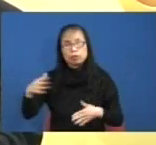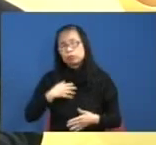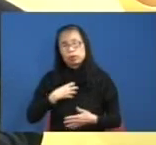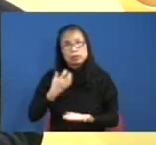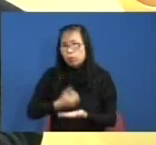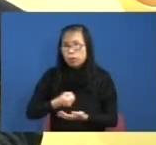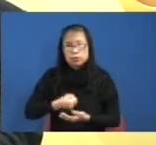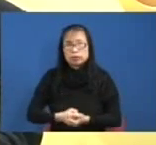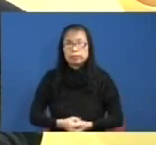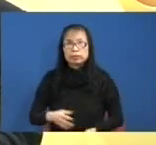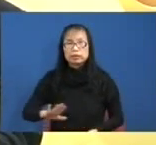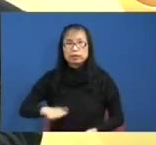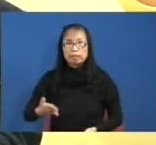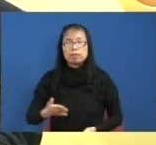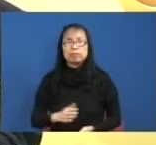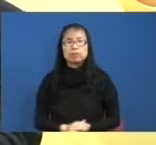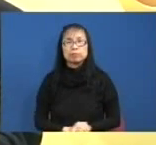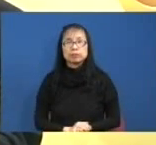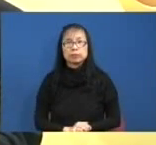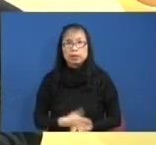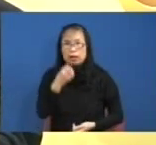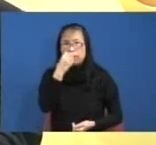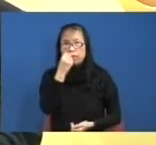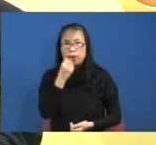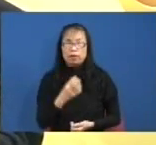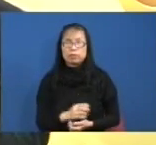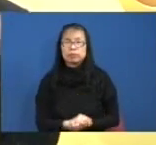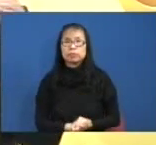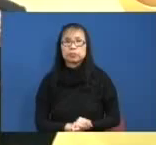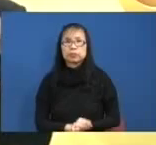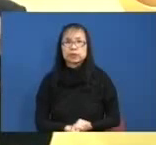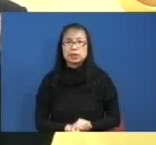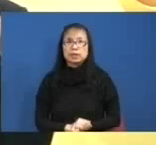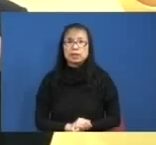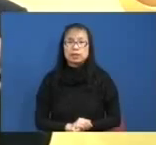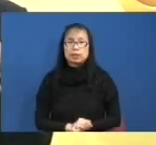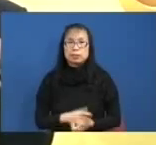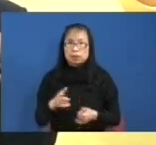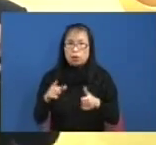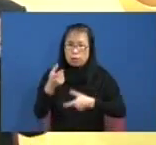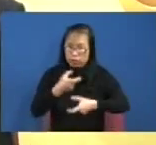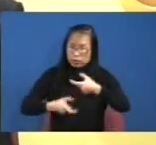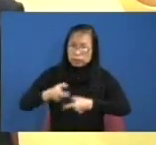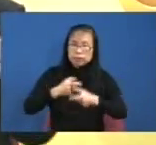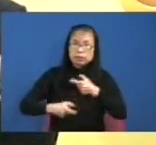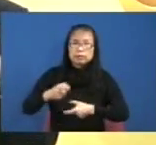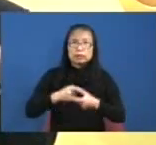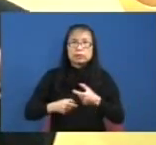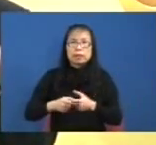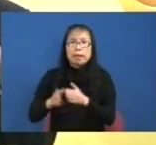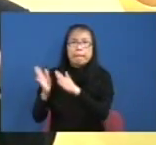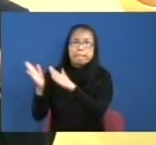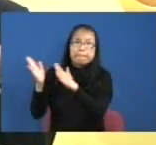惜。咁但係咧，即係而家香港始終嗰個經濟上都係傾斜